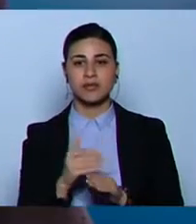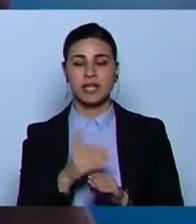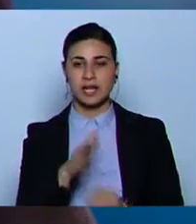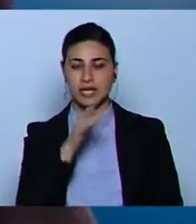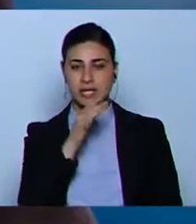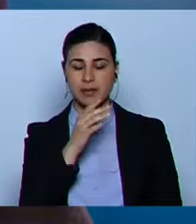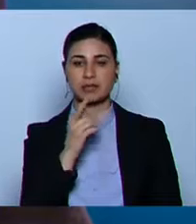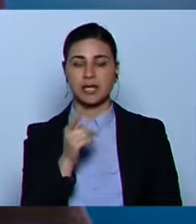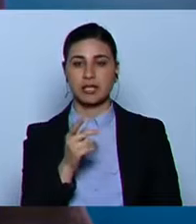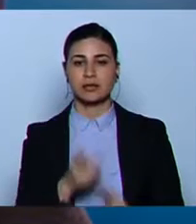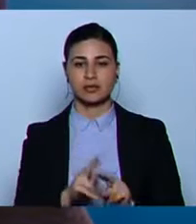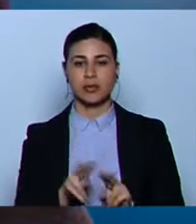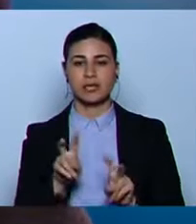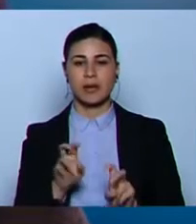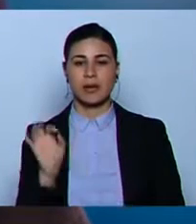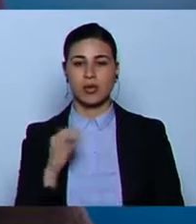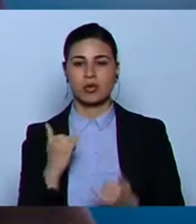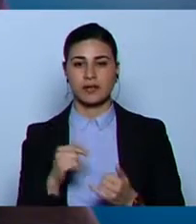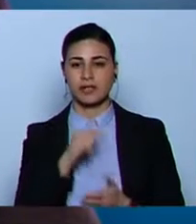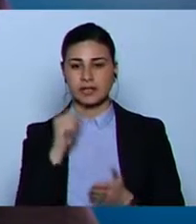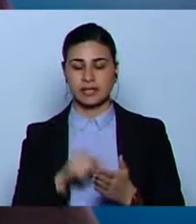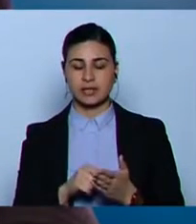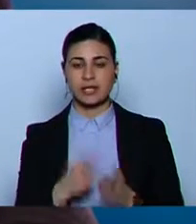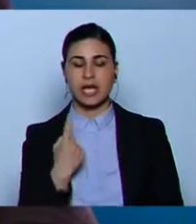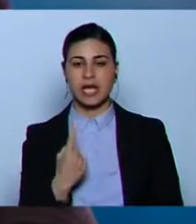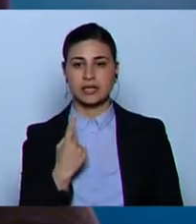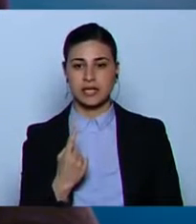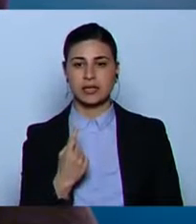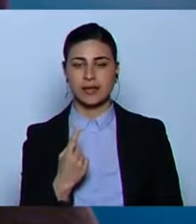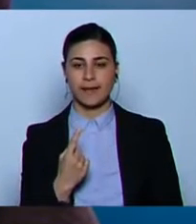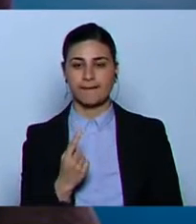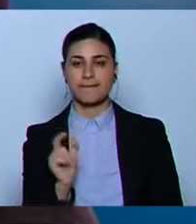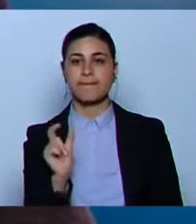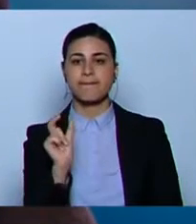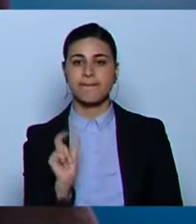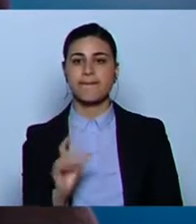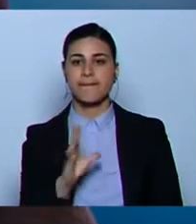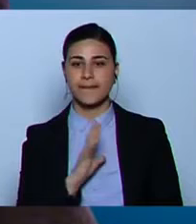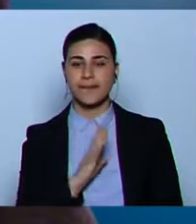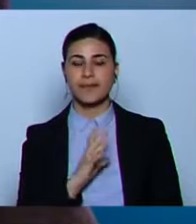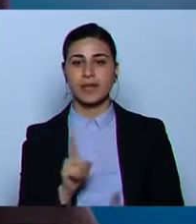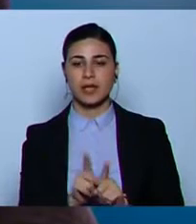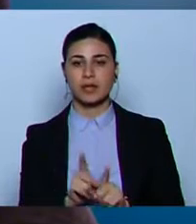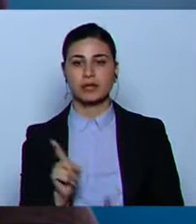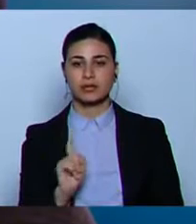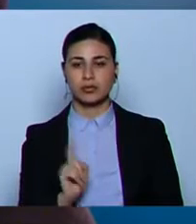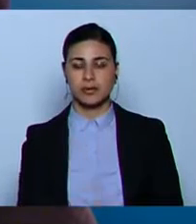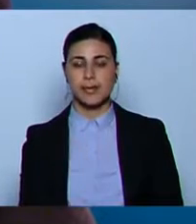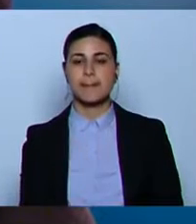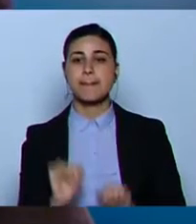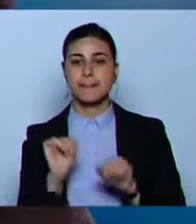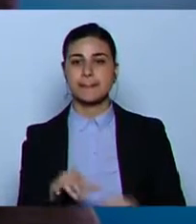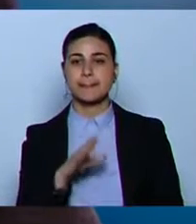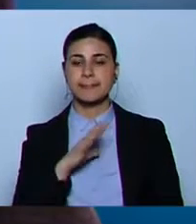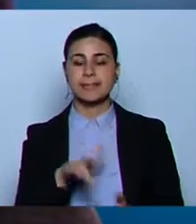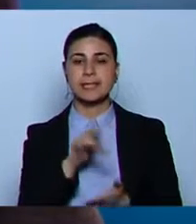ერთ-ერთი, რადგან თემა შეეხება დღევანდელ ამ საკითხს, ერთ-ერთი კომპონენტი იყო ამ კონსენსუსის ის, რომ შესაძლებელი